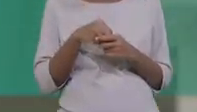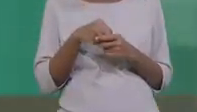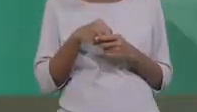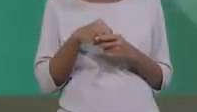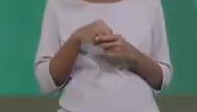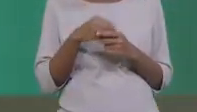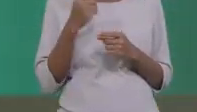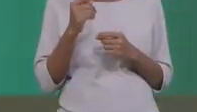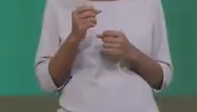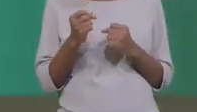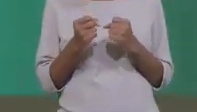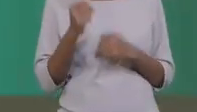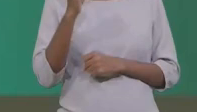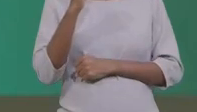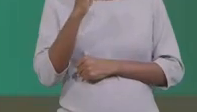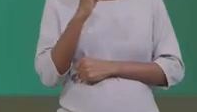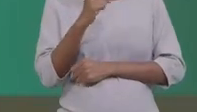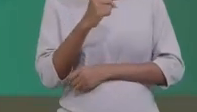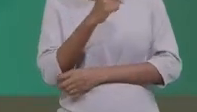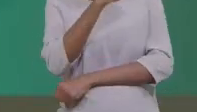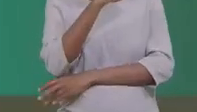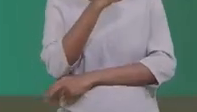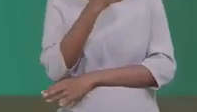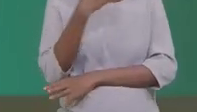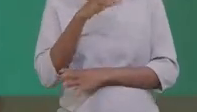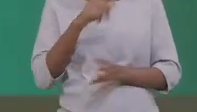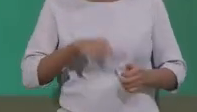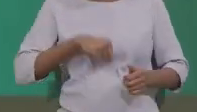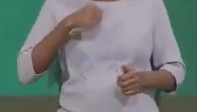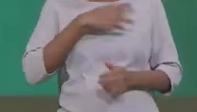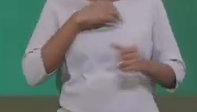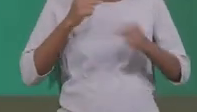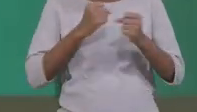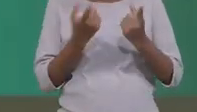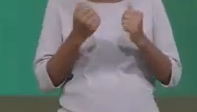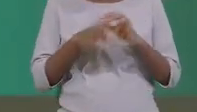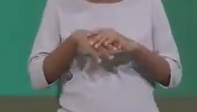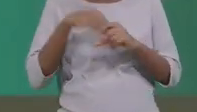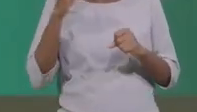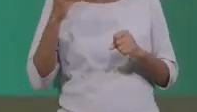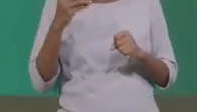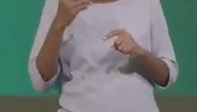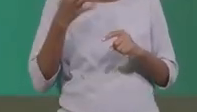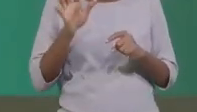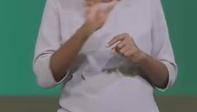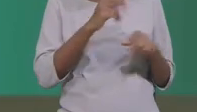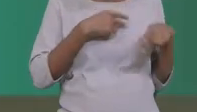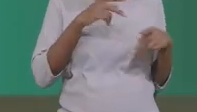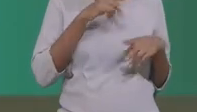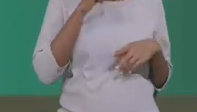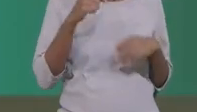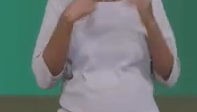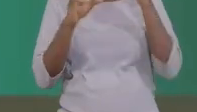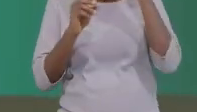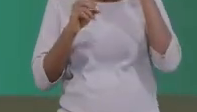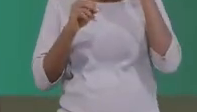quand il y a une racine d'orgueil et de dispute qui se manifeste de ton cœur, tu